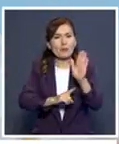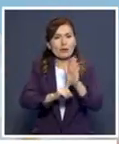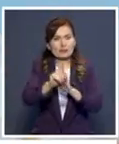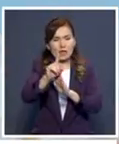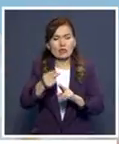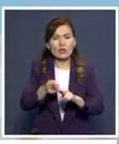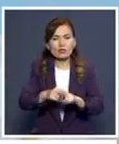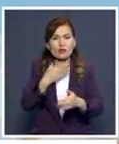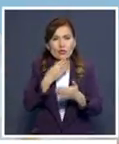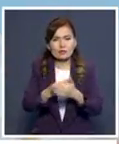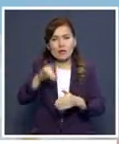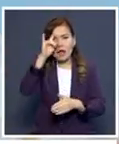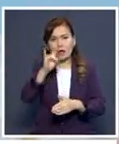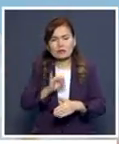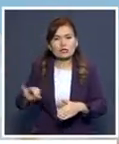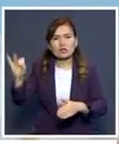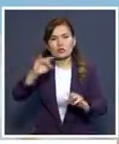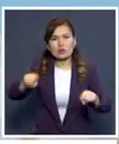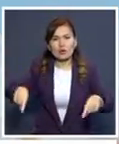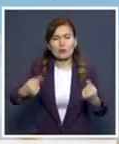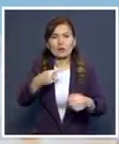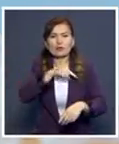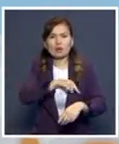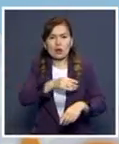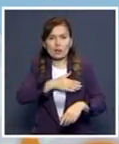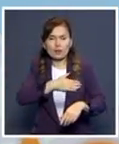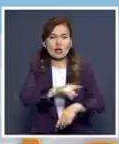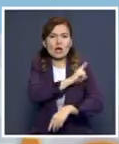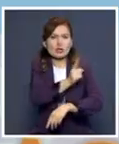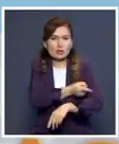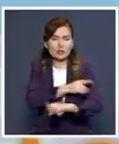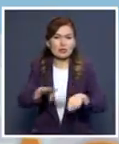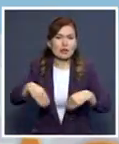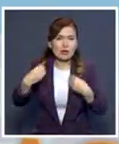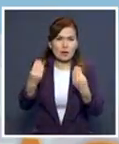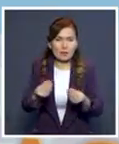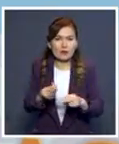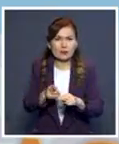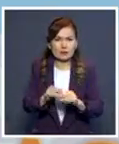рух, сана соны жаңғыртып, өзіміз қуат беріп, және олардың қуат алуға келдік.